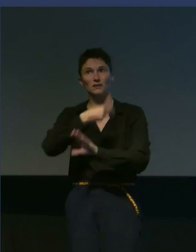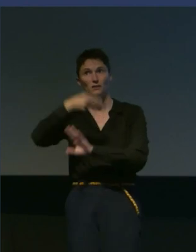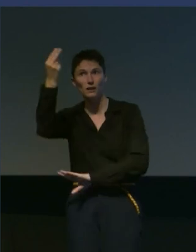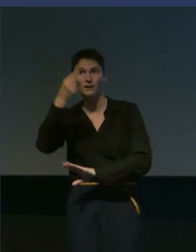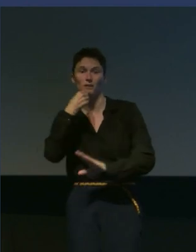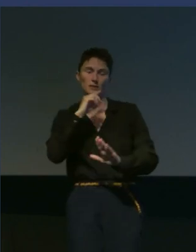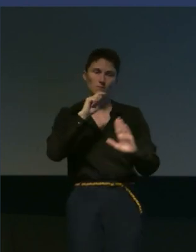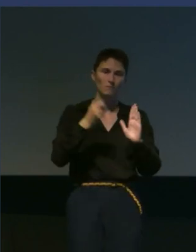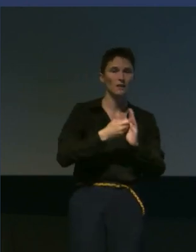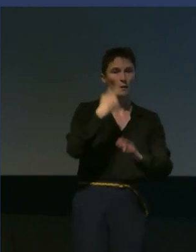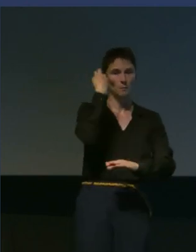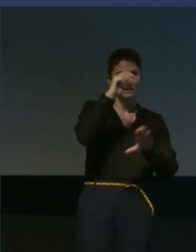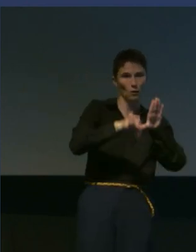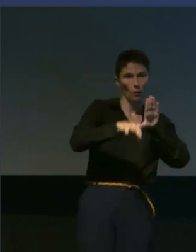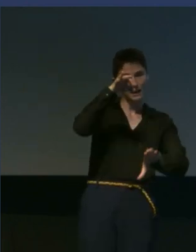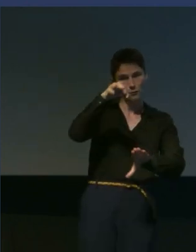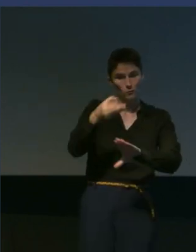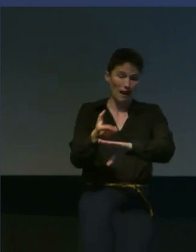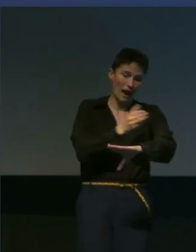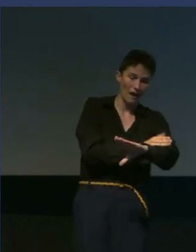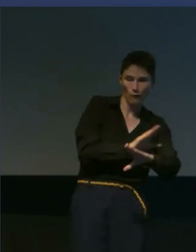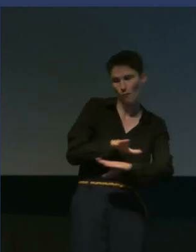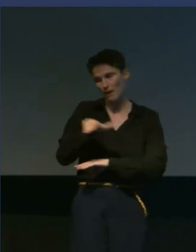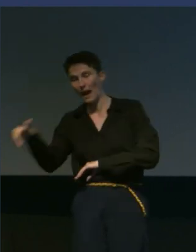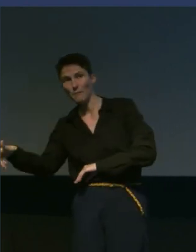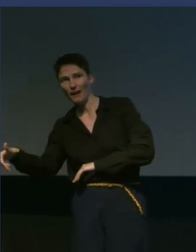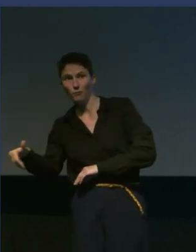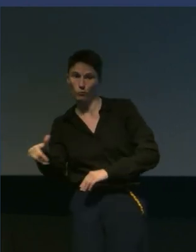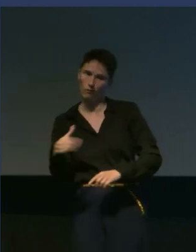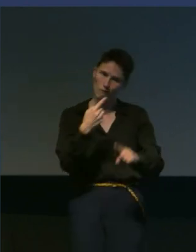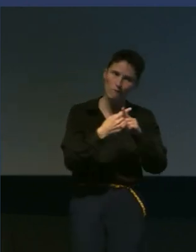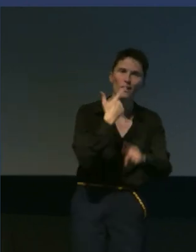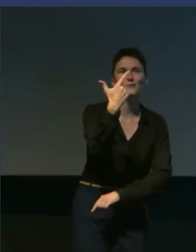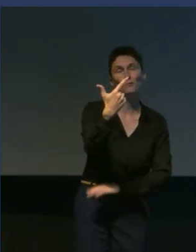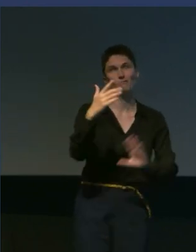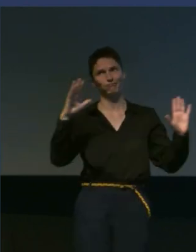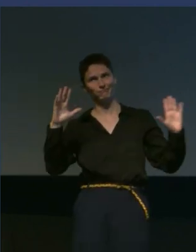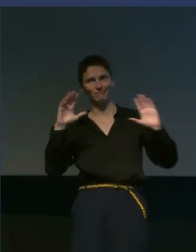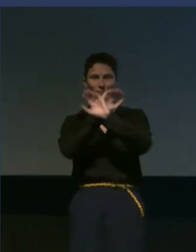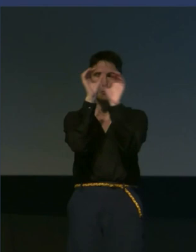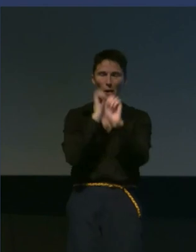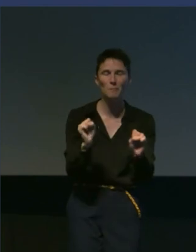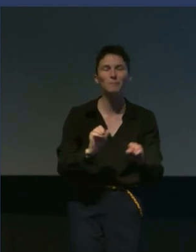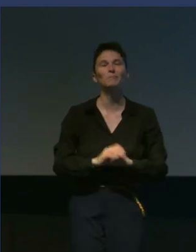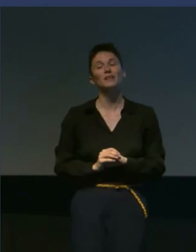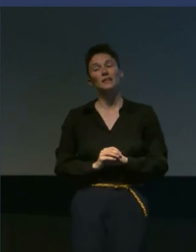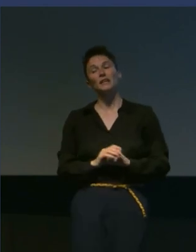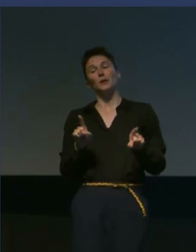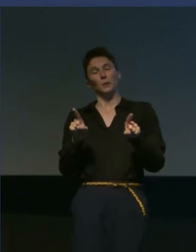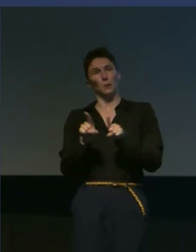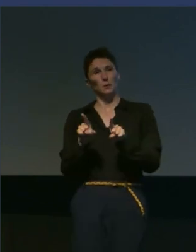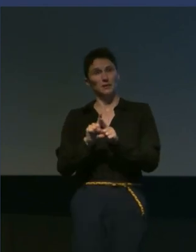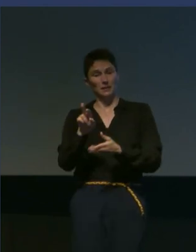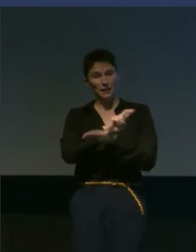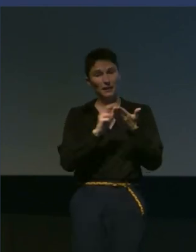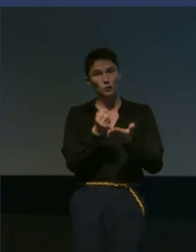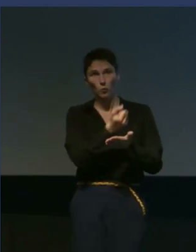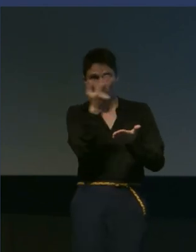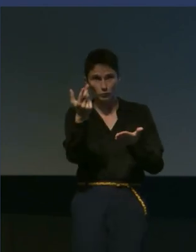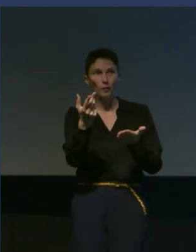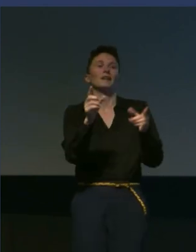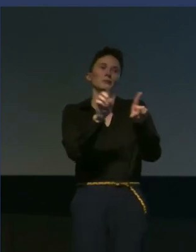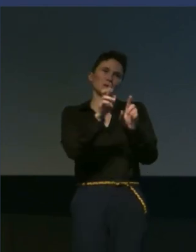après élection présidentielle. Donc, fois deux. Super. Ensuite, on a certaines régions, dont la région de